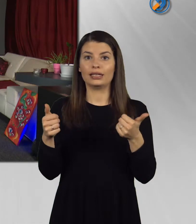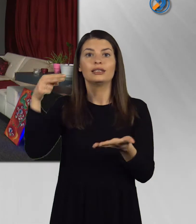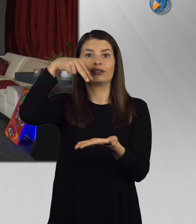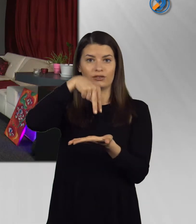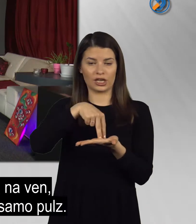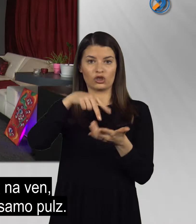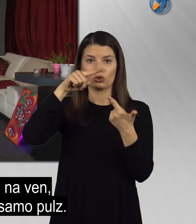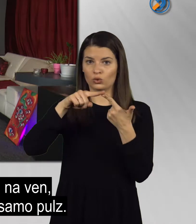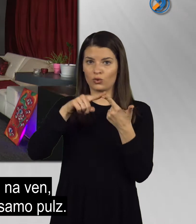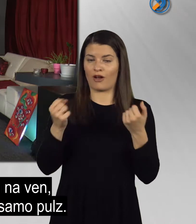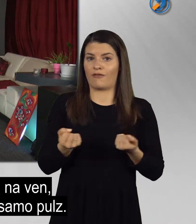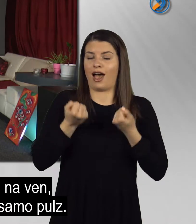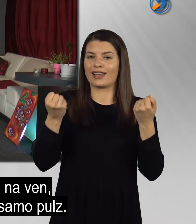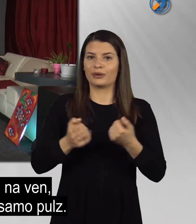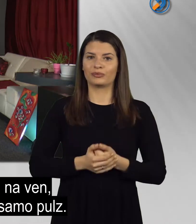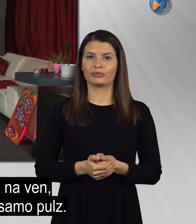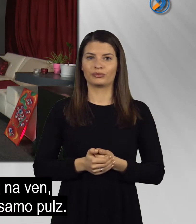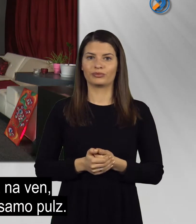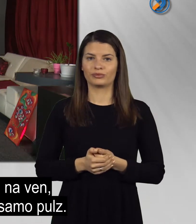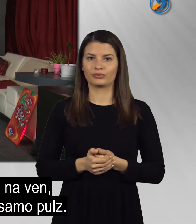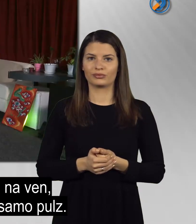dvigneš. Druga vaja.